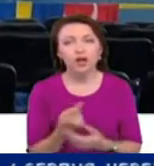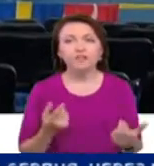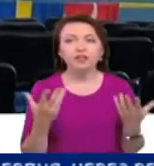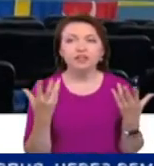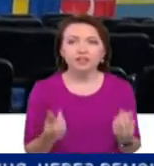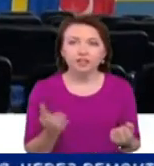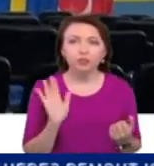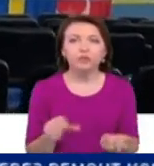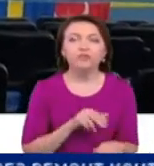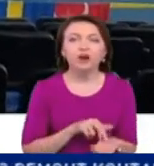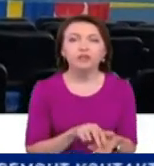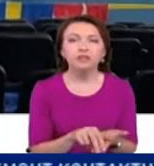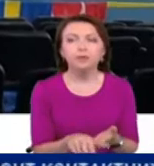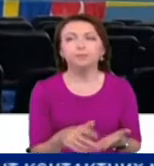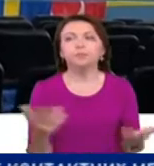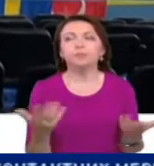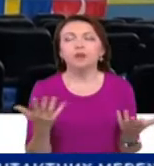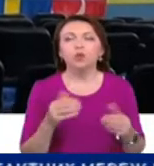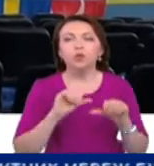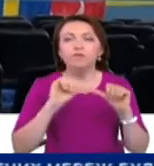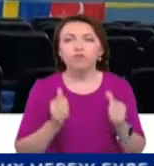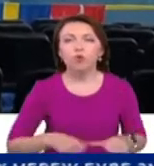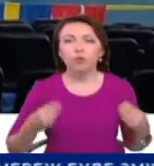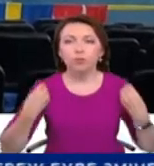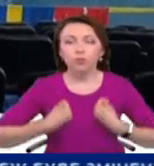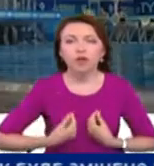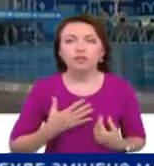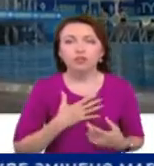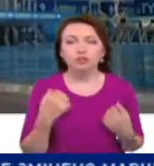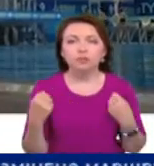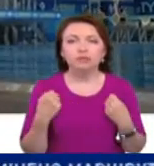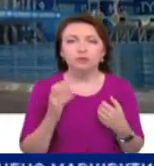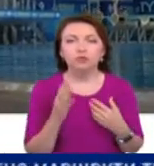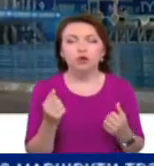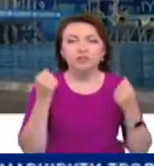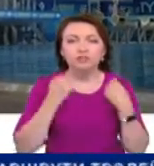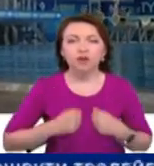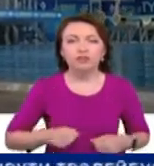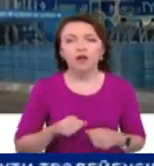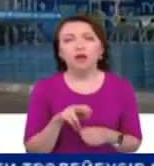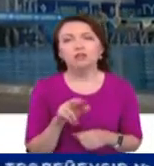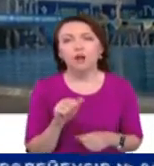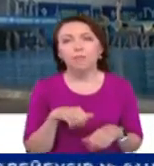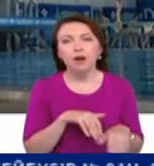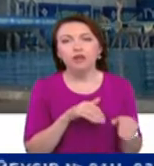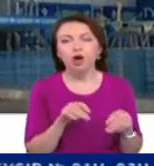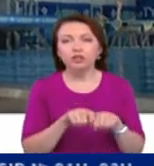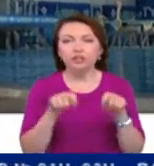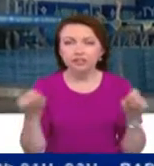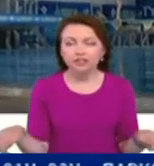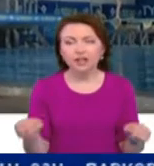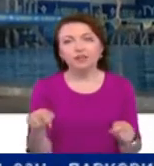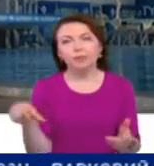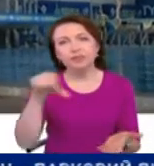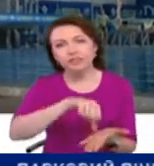будем выходить, какую форму наши спортсмены будут одевать на парад открытия, на выход, представления,